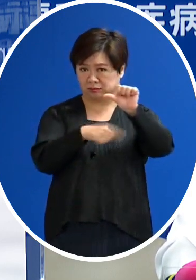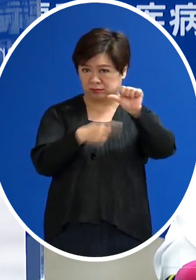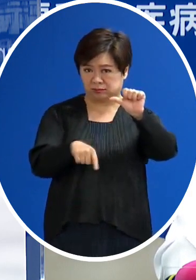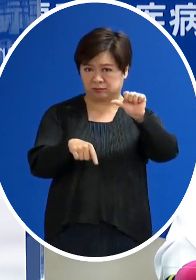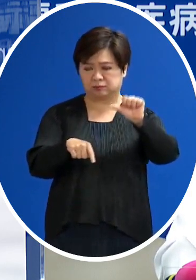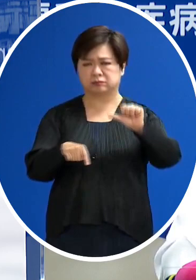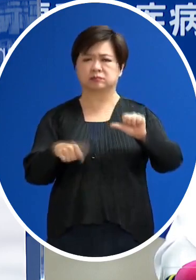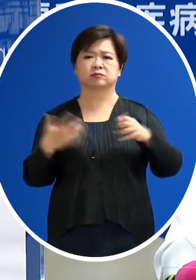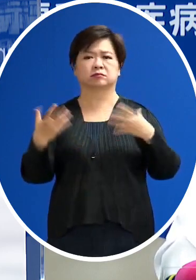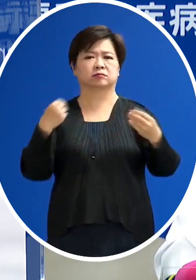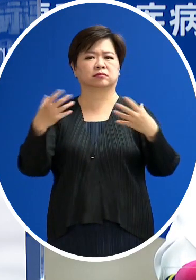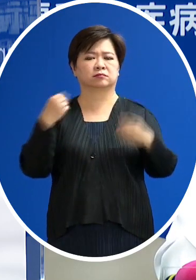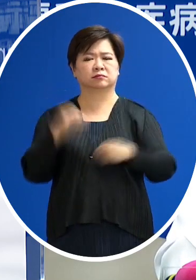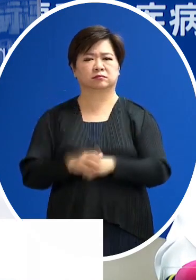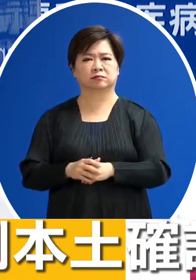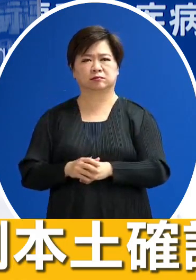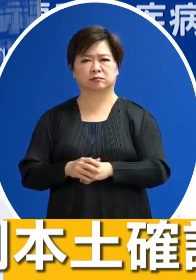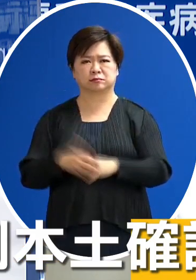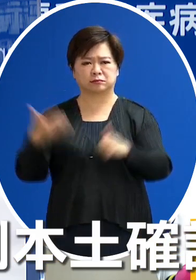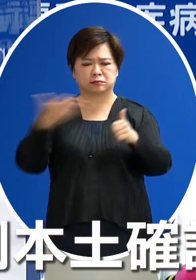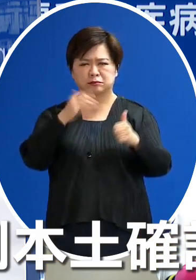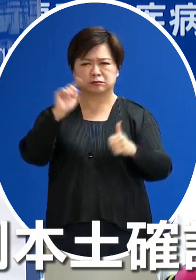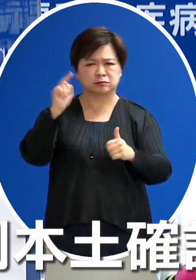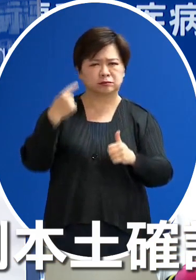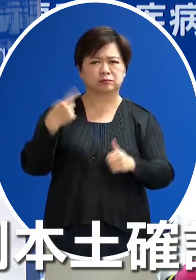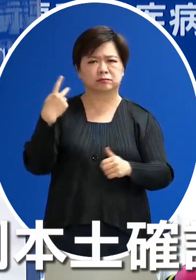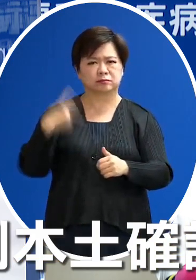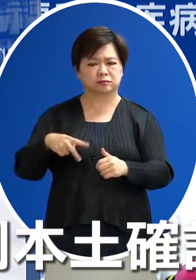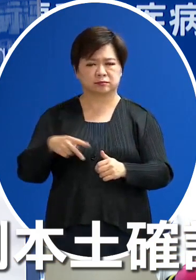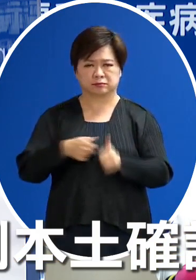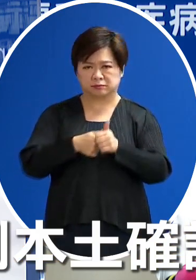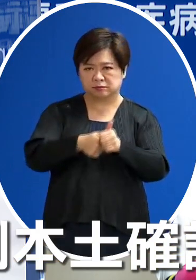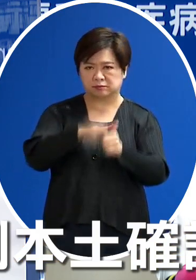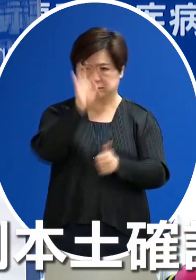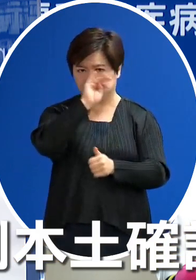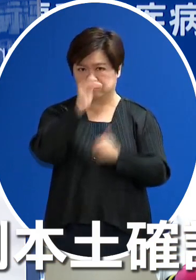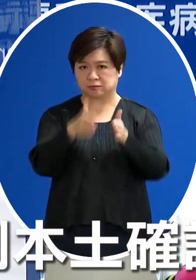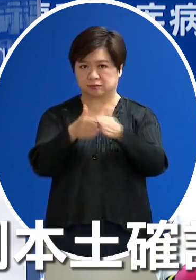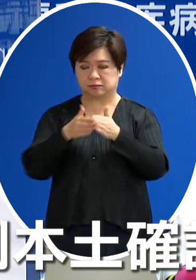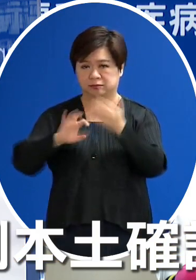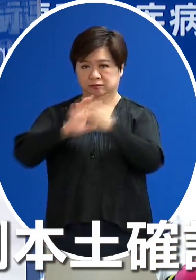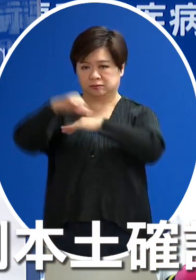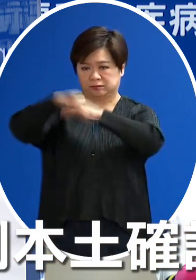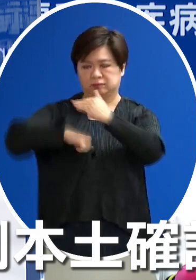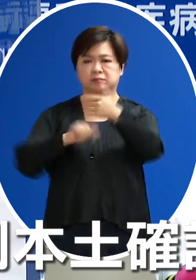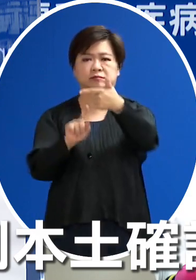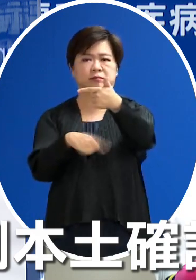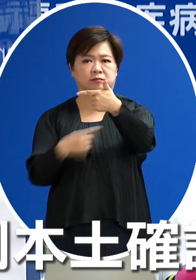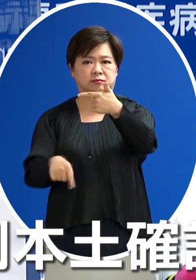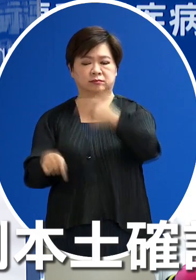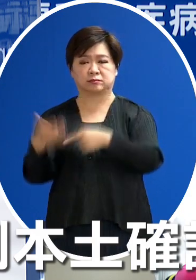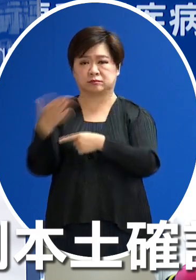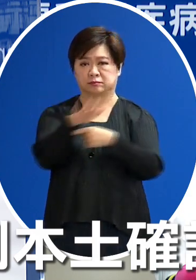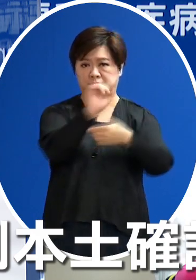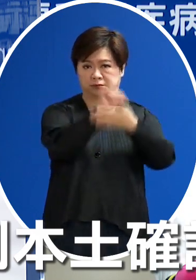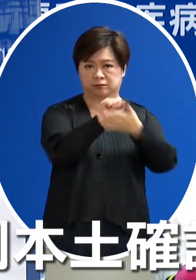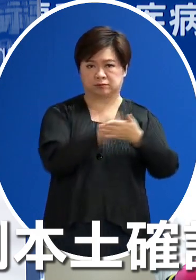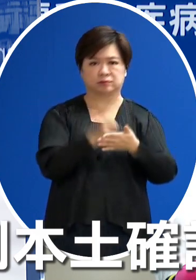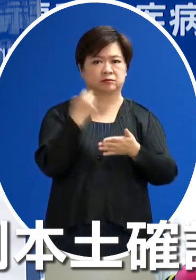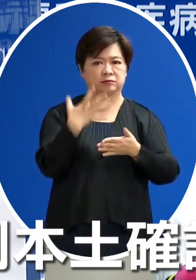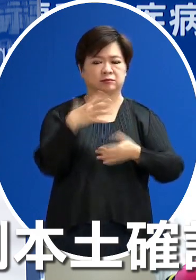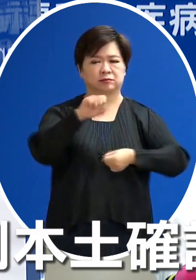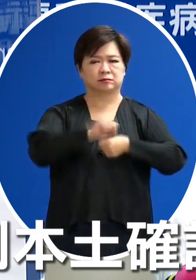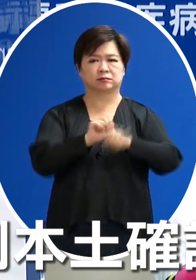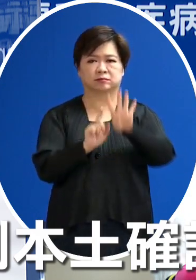关联不明哈，那仍然需要做哈相关的疫调，那境外移入的是6名哈，那死亡的个案有